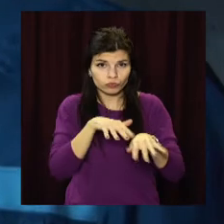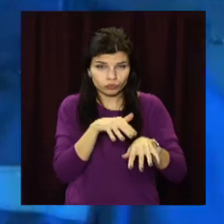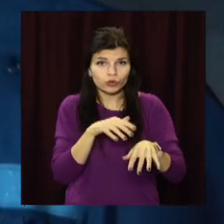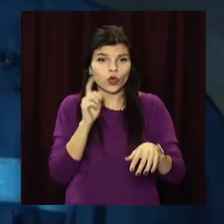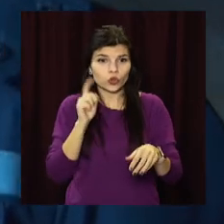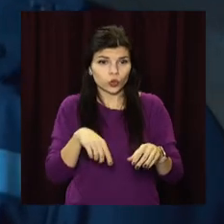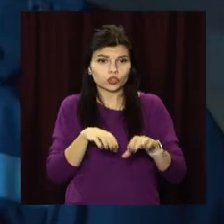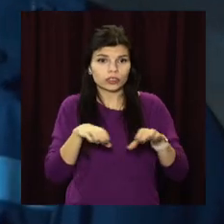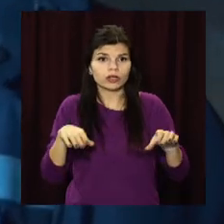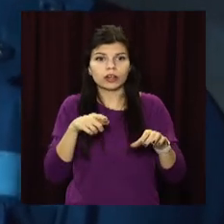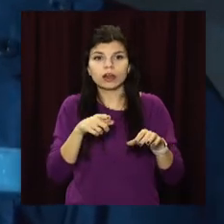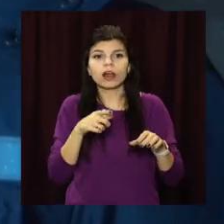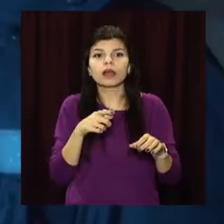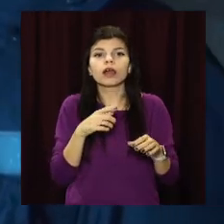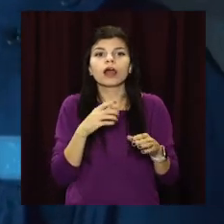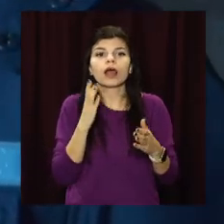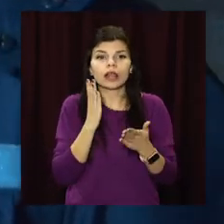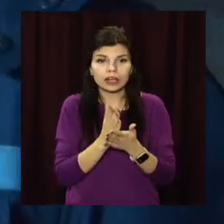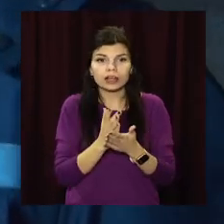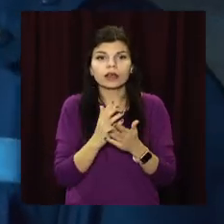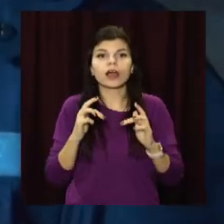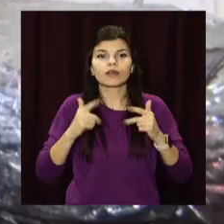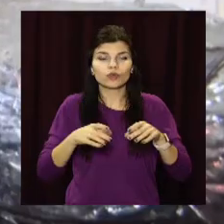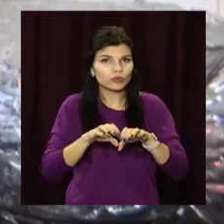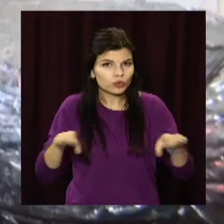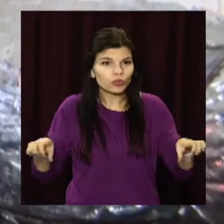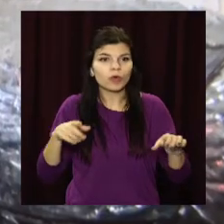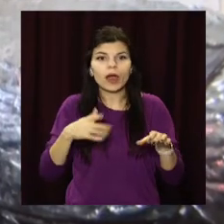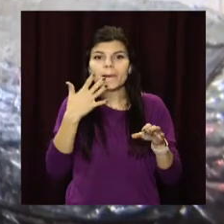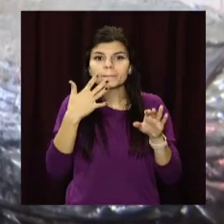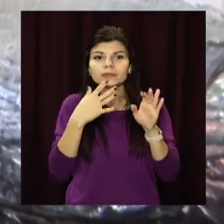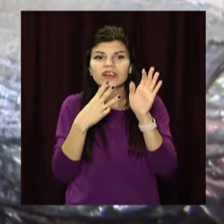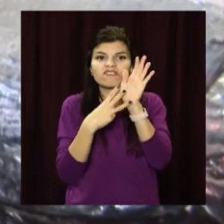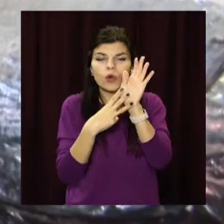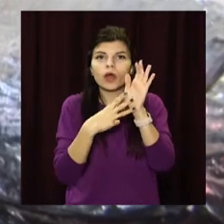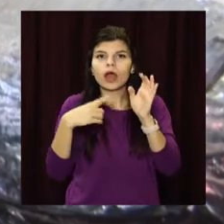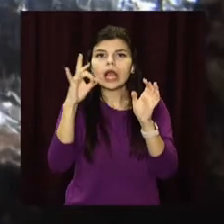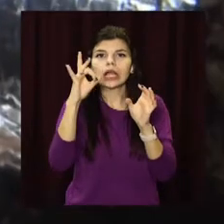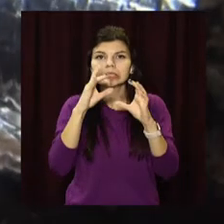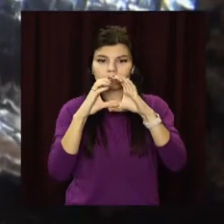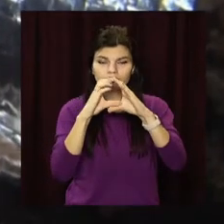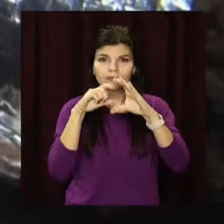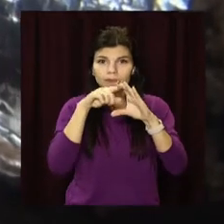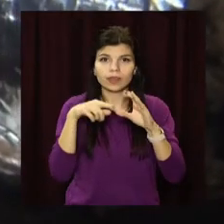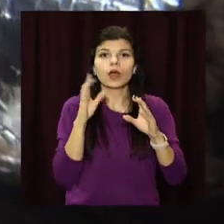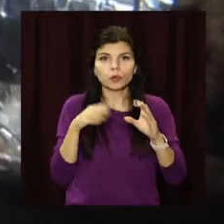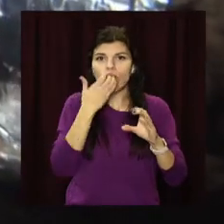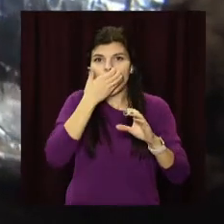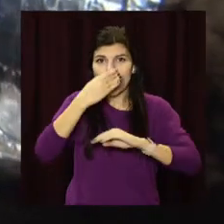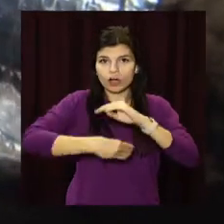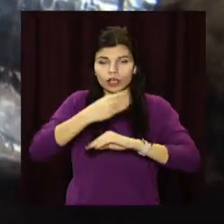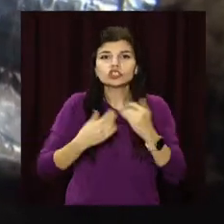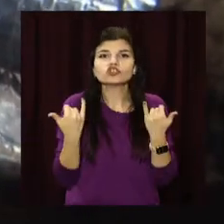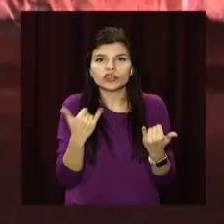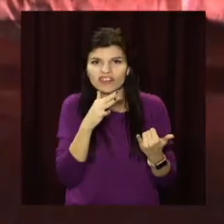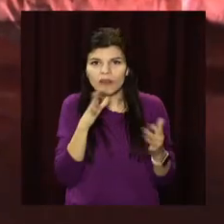були вирізані аварійні участки, був замінений трубопровод 58-го діаметра і вниз, після чого він був утеплений сучасним